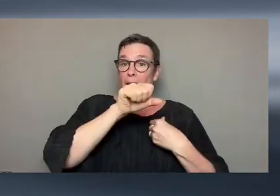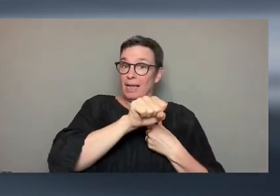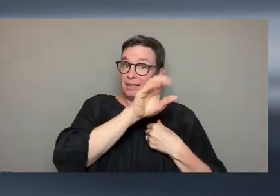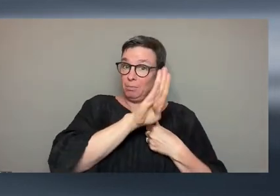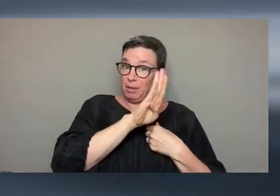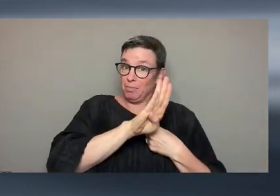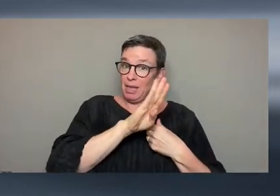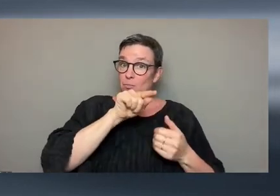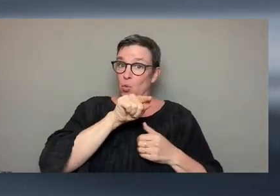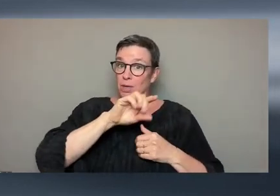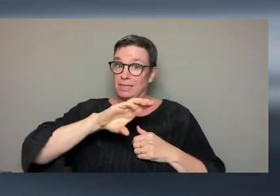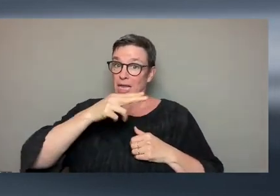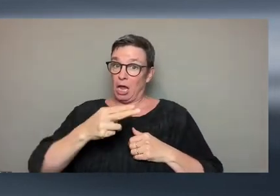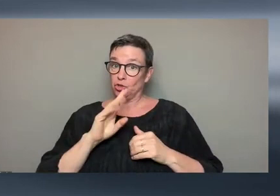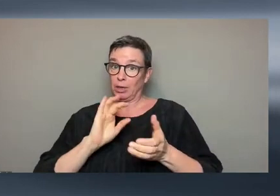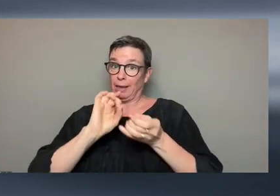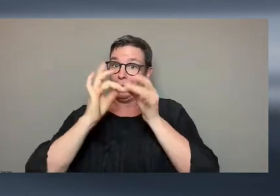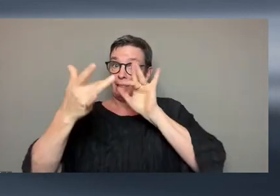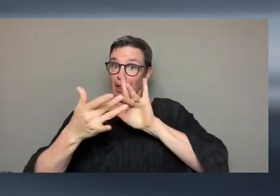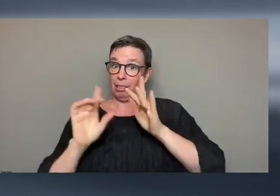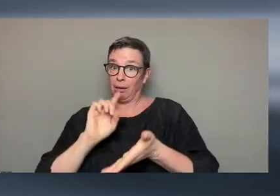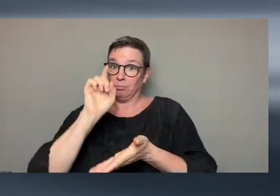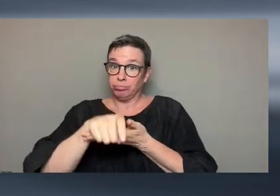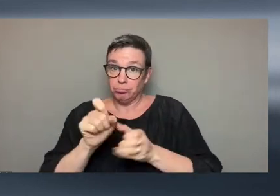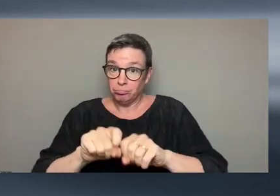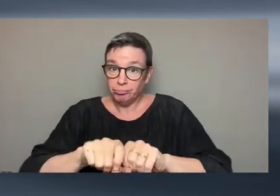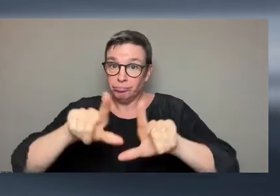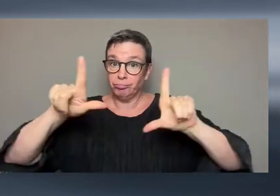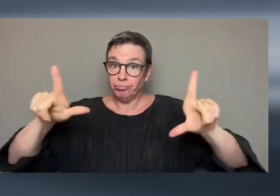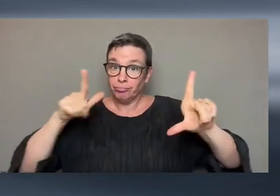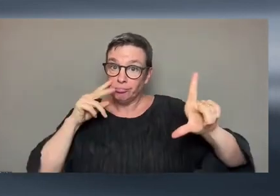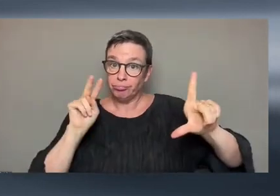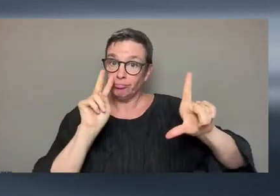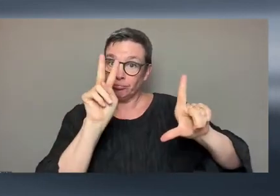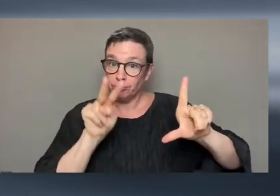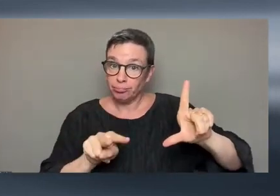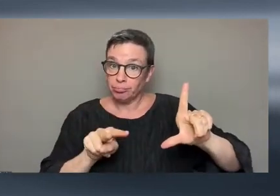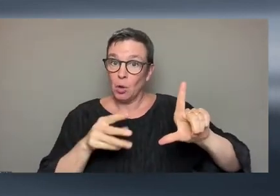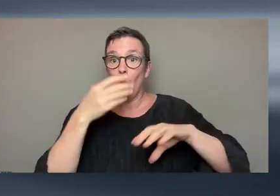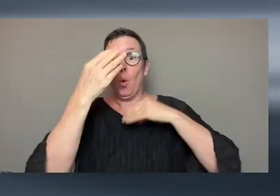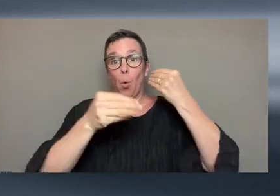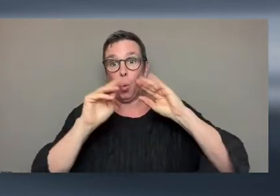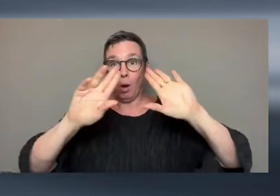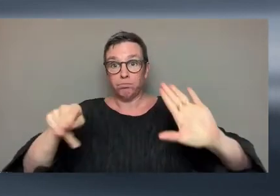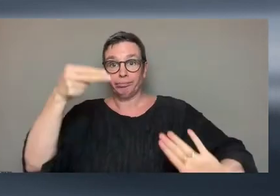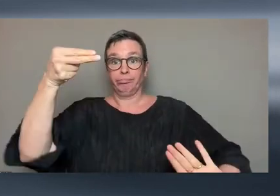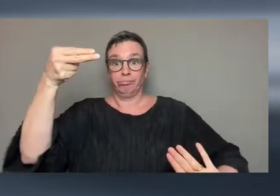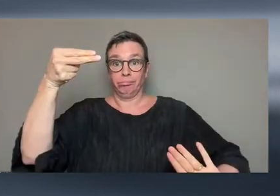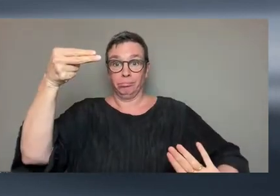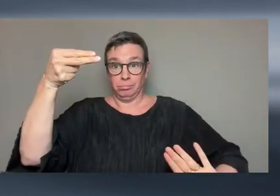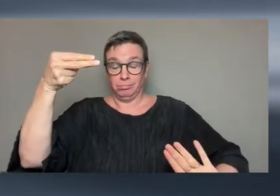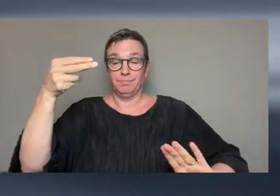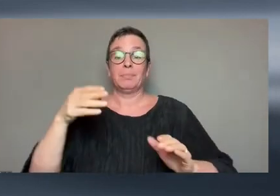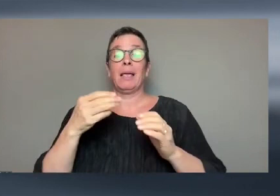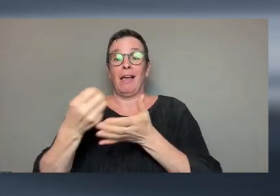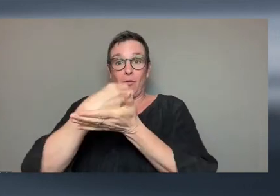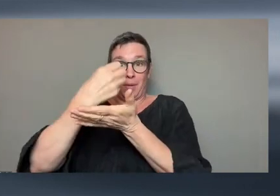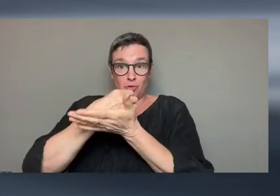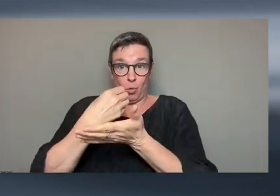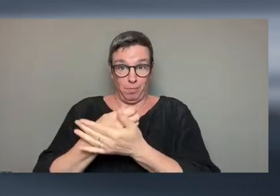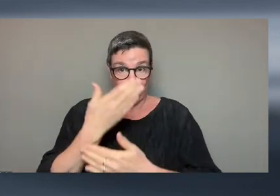spb.ch où vous recevez un message push. Si vous êtes client chez